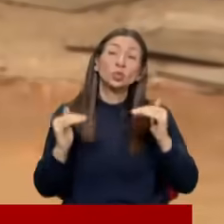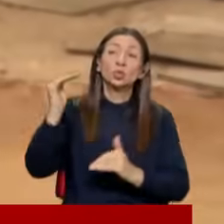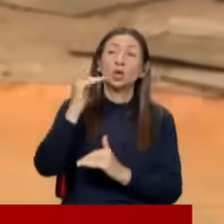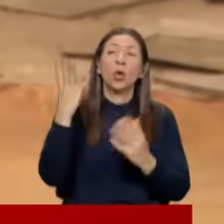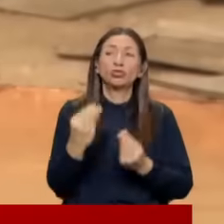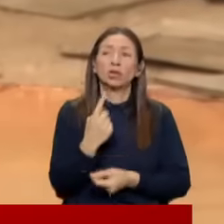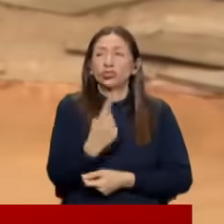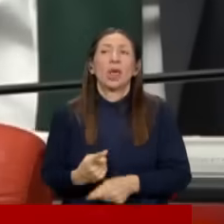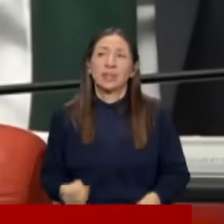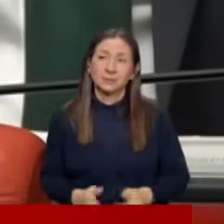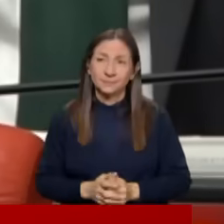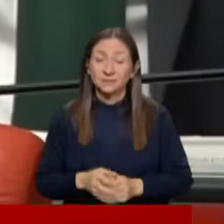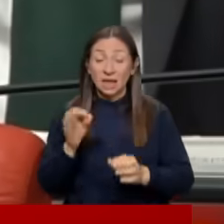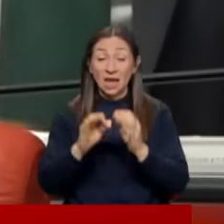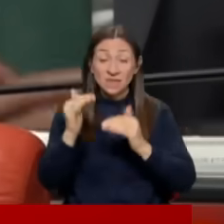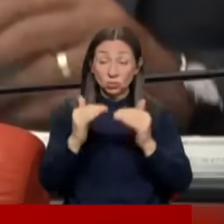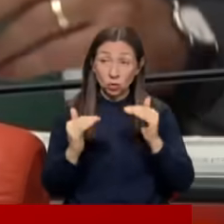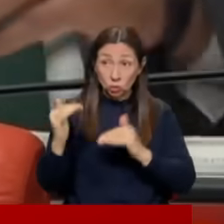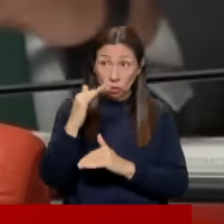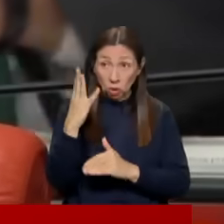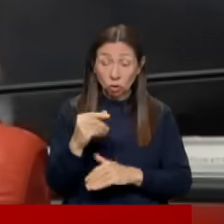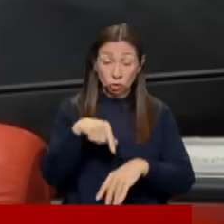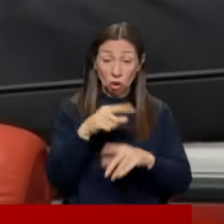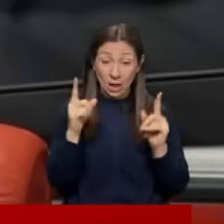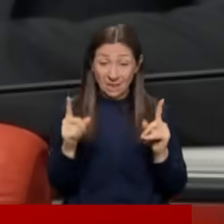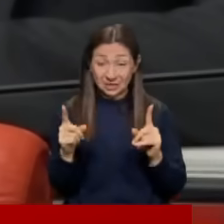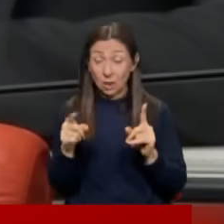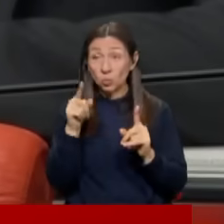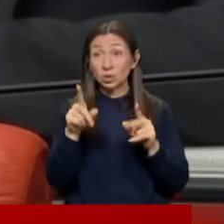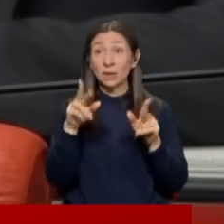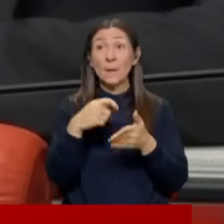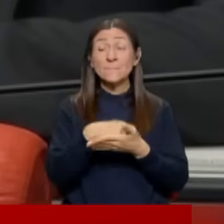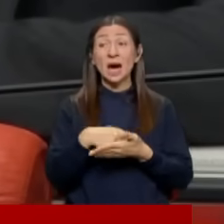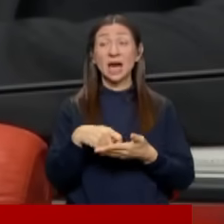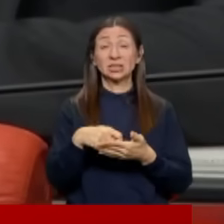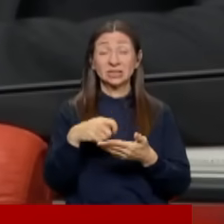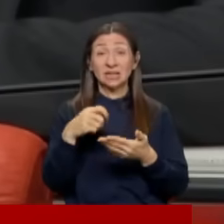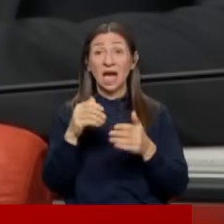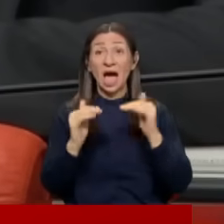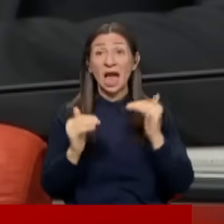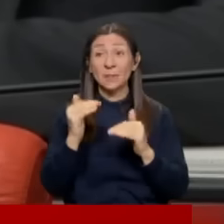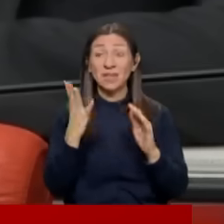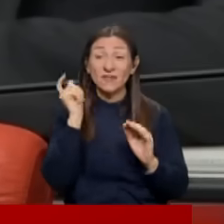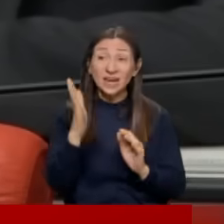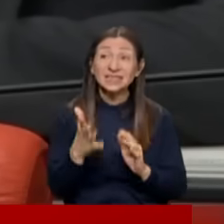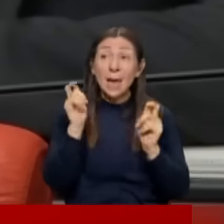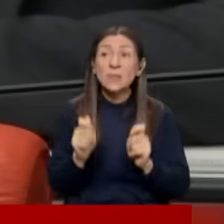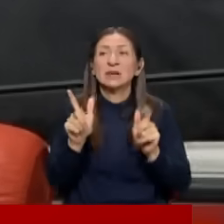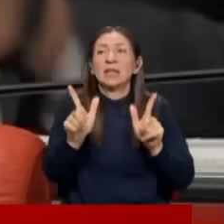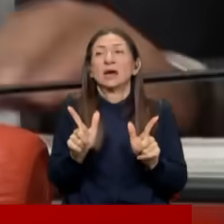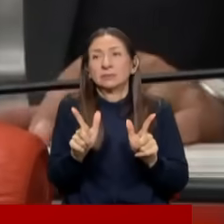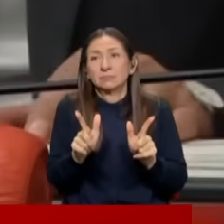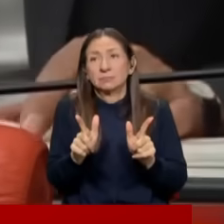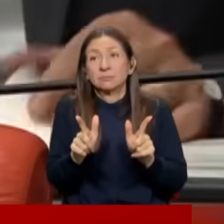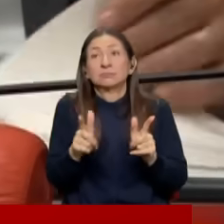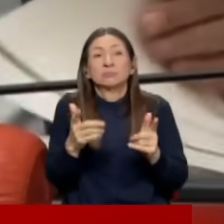yüksek seyredeceğini söyledi. Enflasyonun yüksek olduğu dönemlerde bu tür ücret, maaş ücret ayarlamalarının daha sık yapılması söz